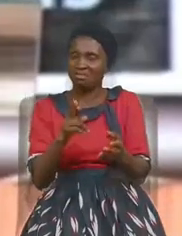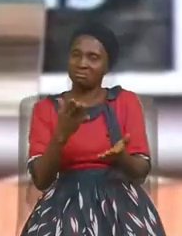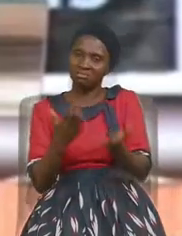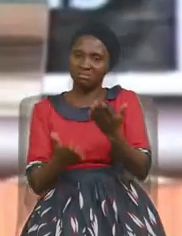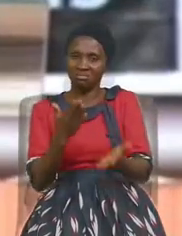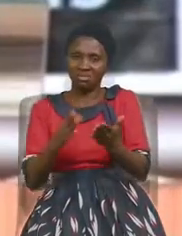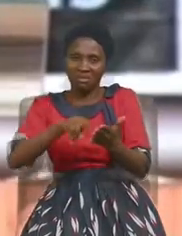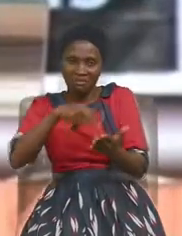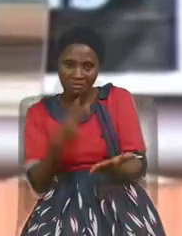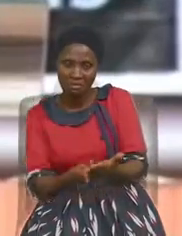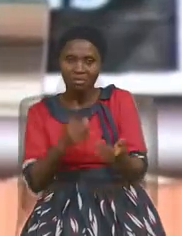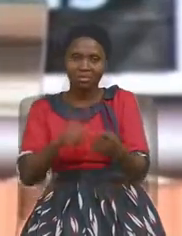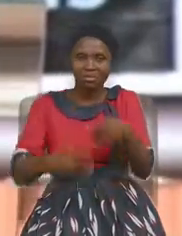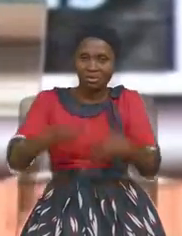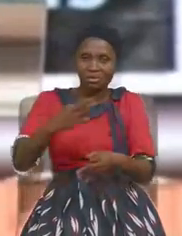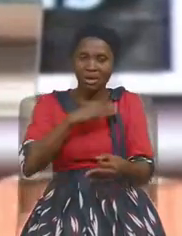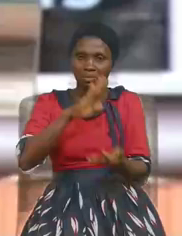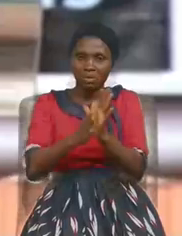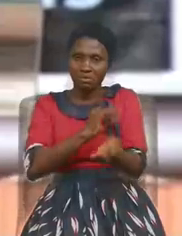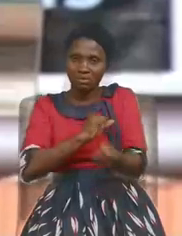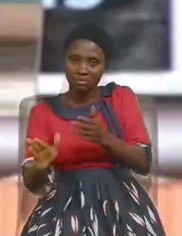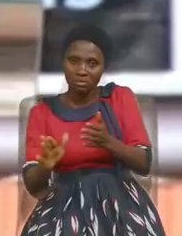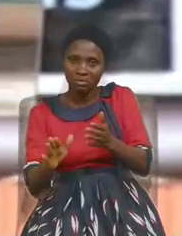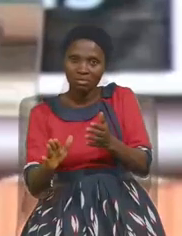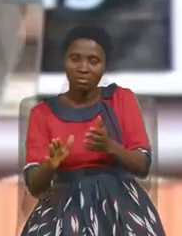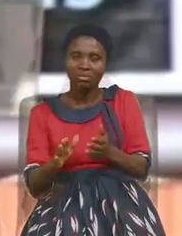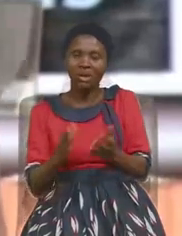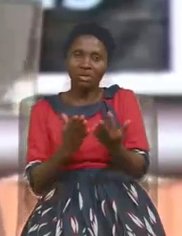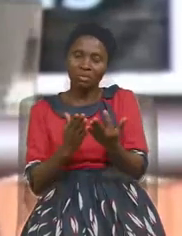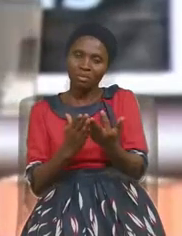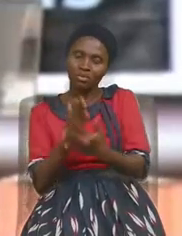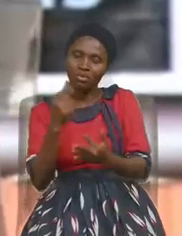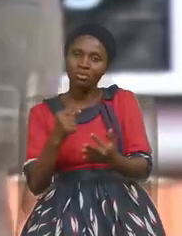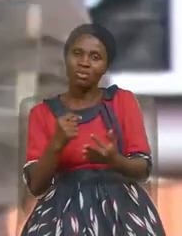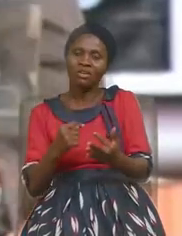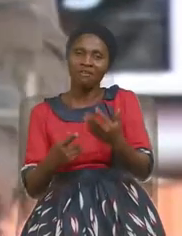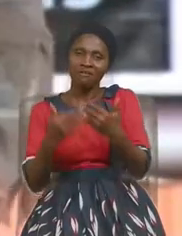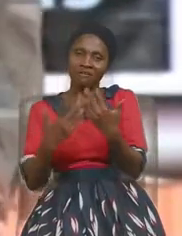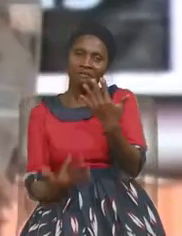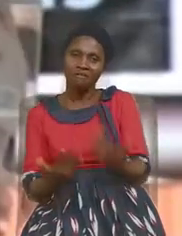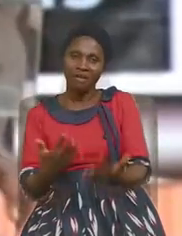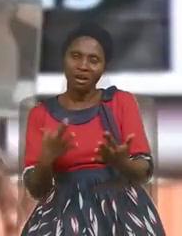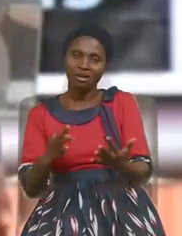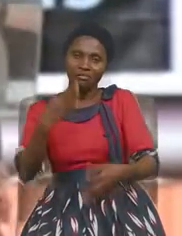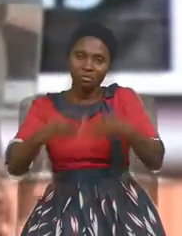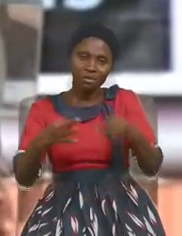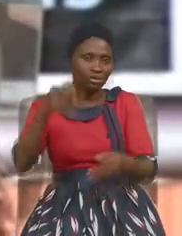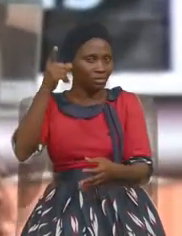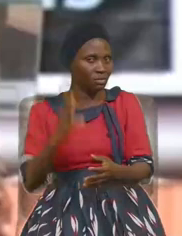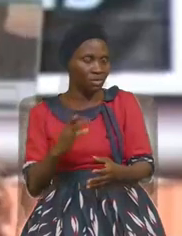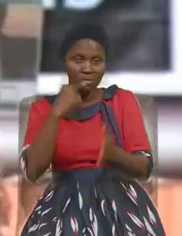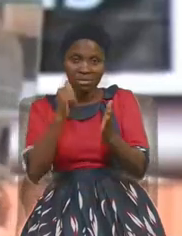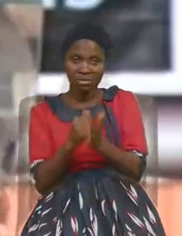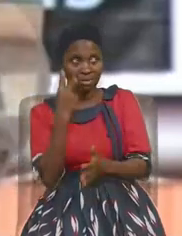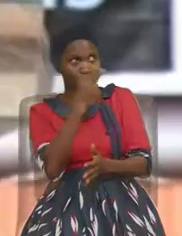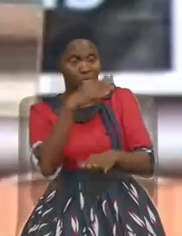tu vas subir le jugement et être détruit par le feu brûlant du jugement de Dieu et dit, voici l'agneau. Est-ce que